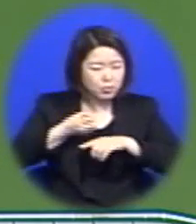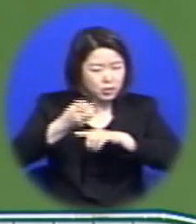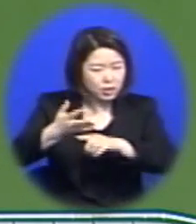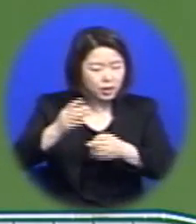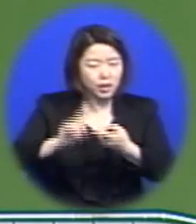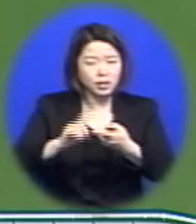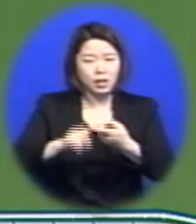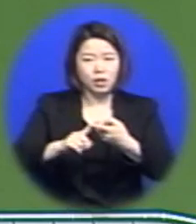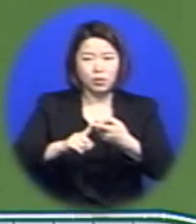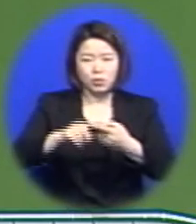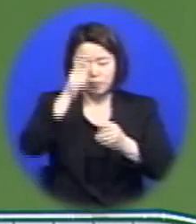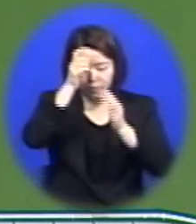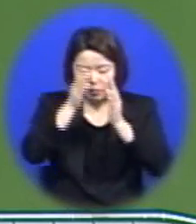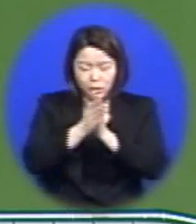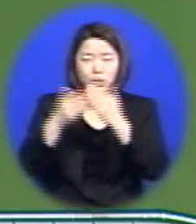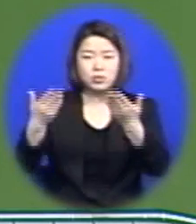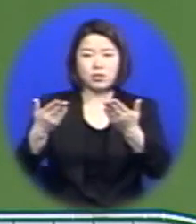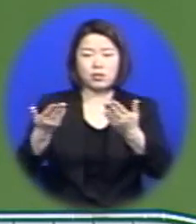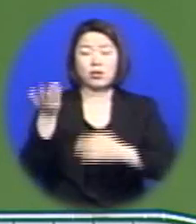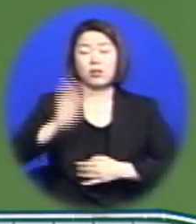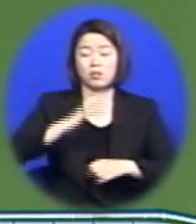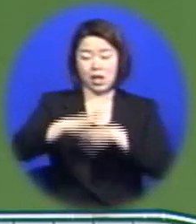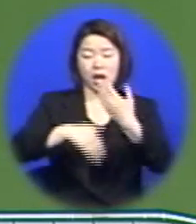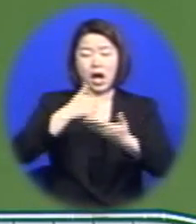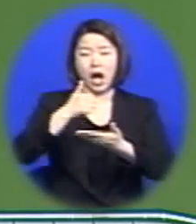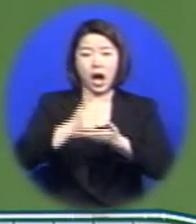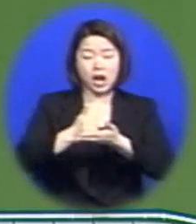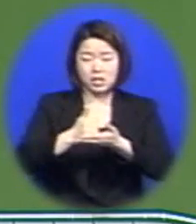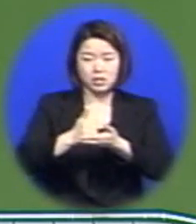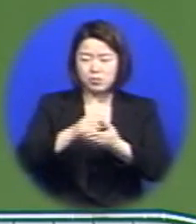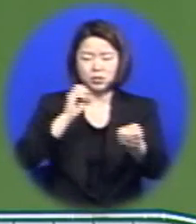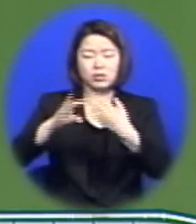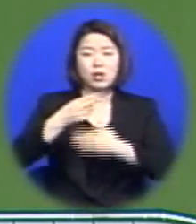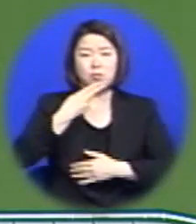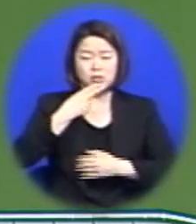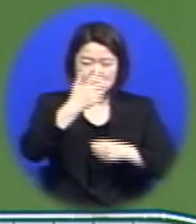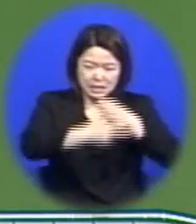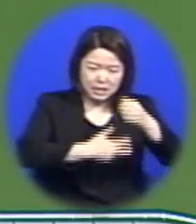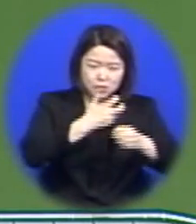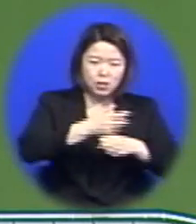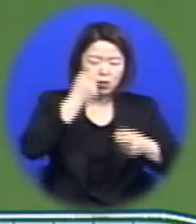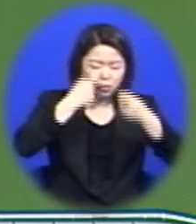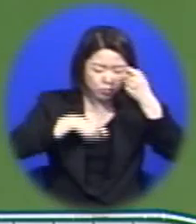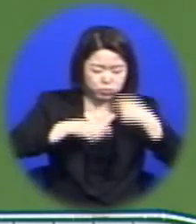안 하시잖아요 70년 동안 울부짖고 눈물로 기도했던